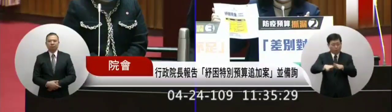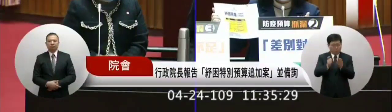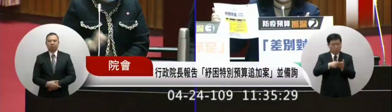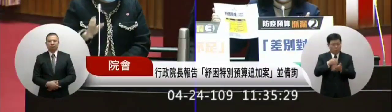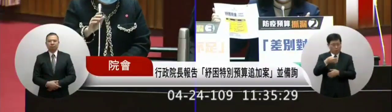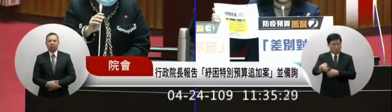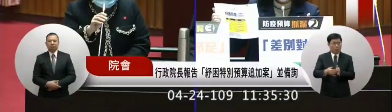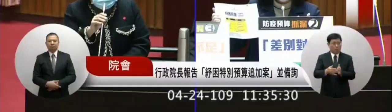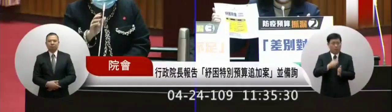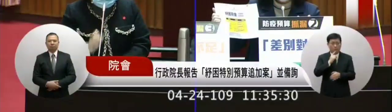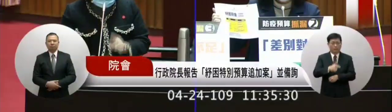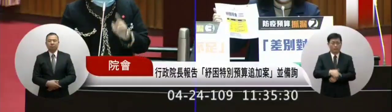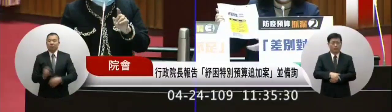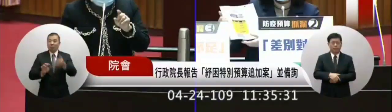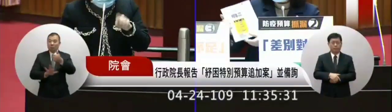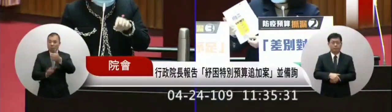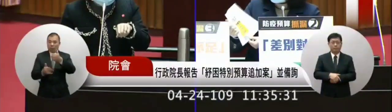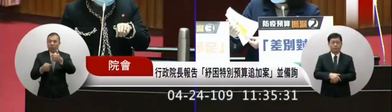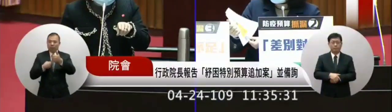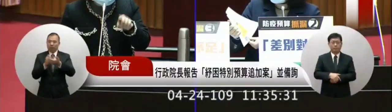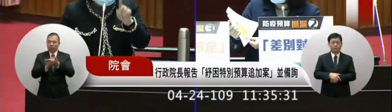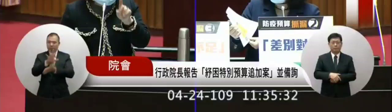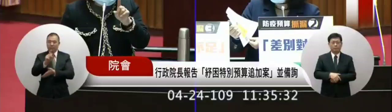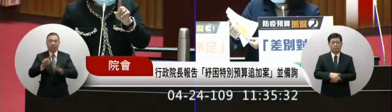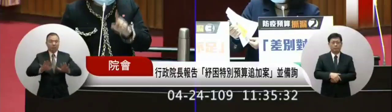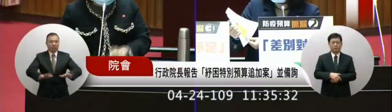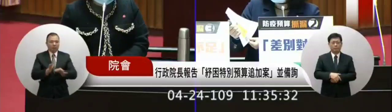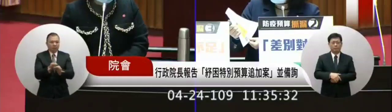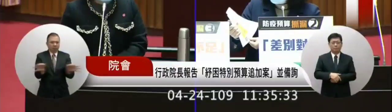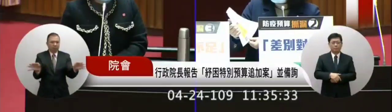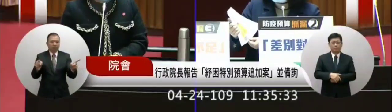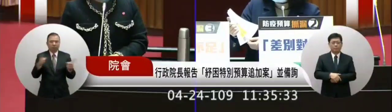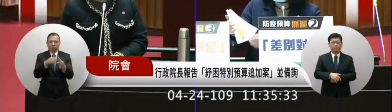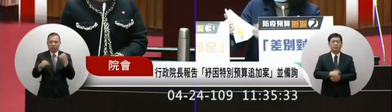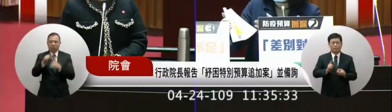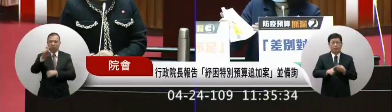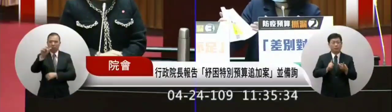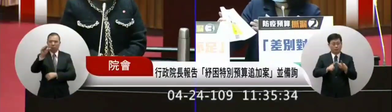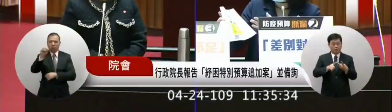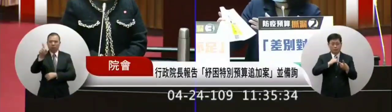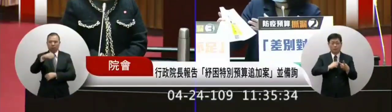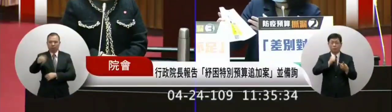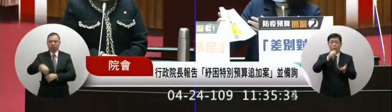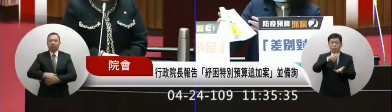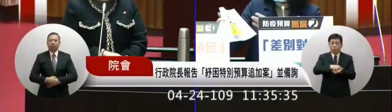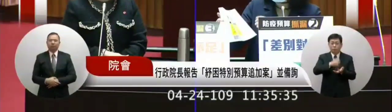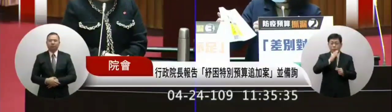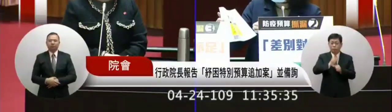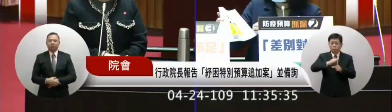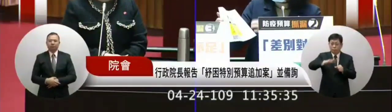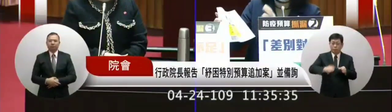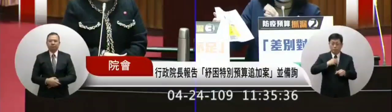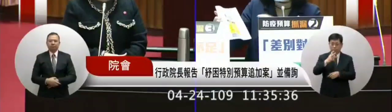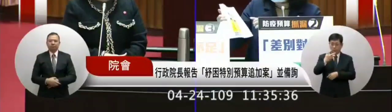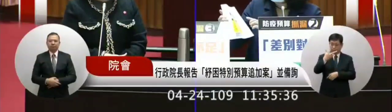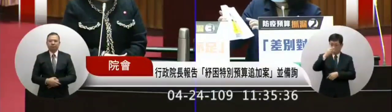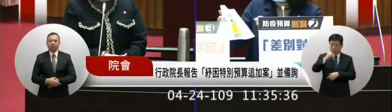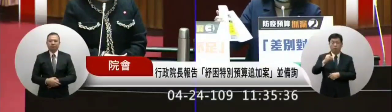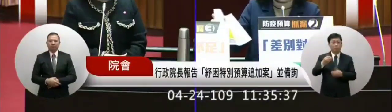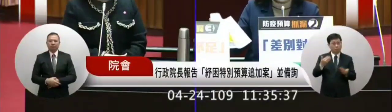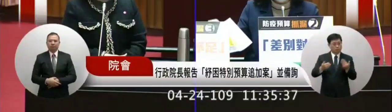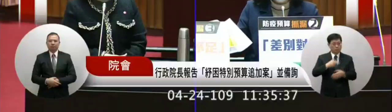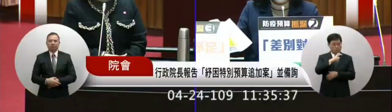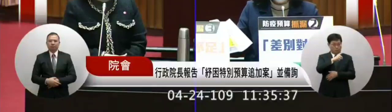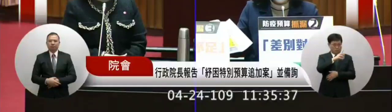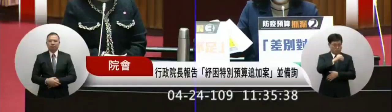了，对不对，徐部长？ 包括委员已经到今天会发出15万人， 是，然后低收的这些弱势者87万人，大概也